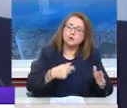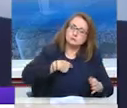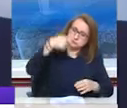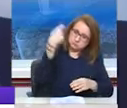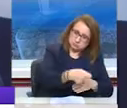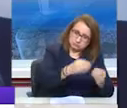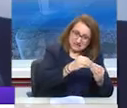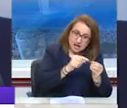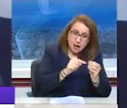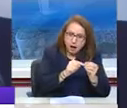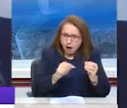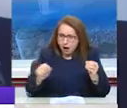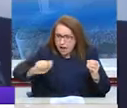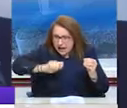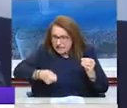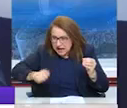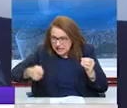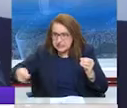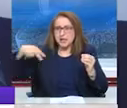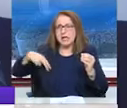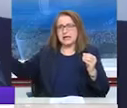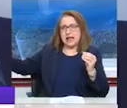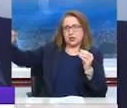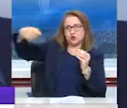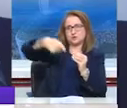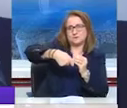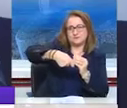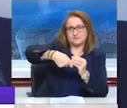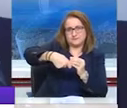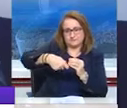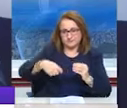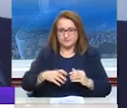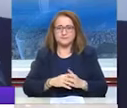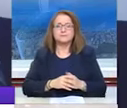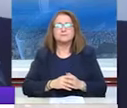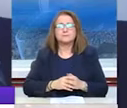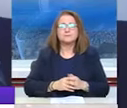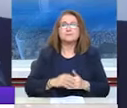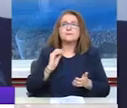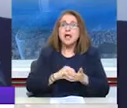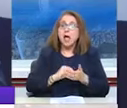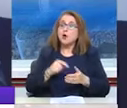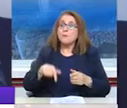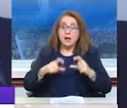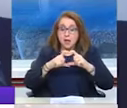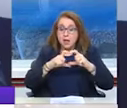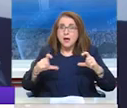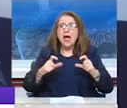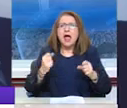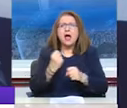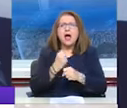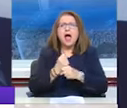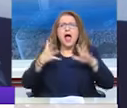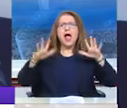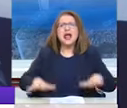ισχύοντος νόμου. Τελευταίο κεφάλαιο είναι η στήριξη των ανέργων και η ηλεκτρονική έκδοση δελτίου ανεργίας και αίτηση